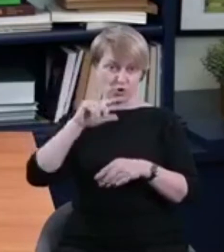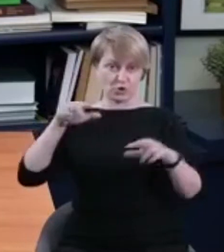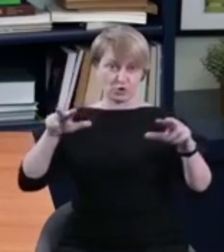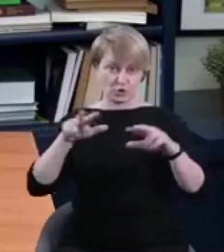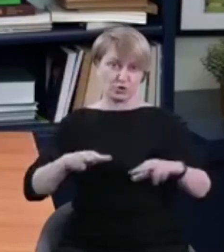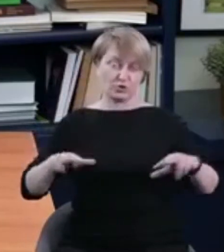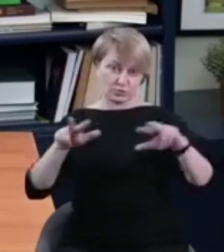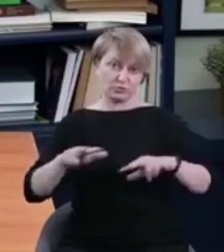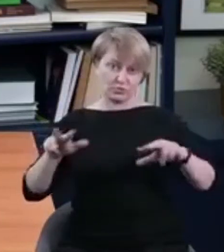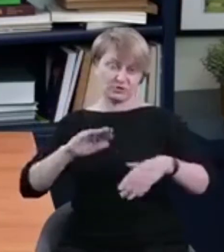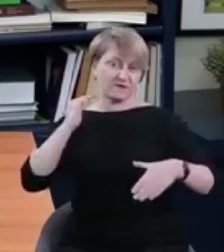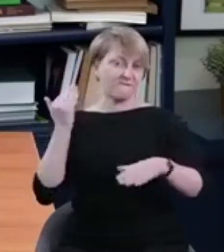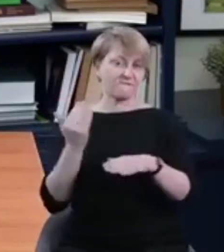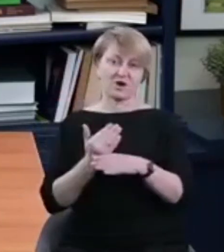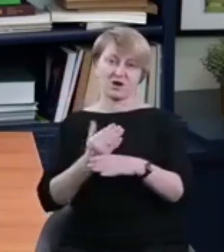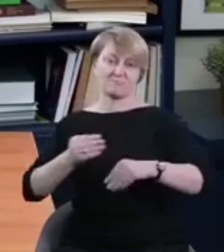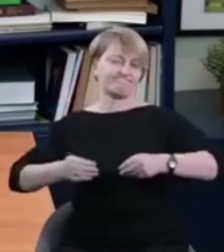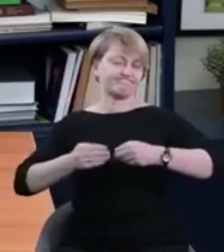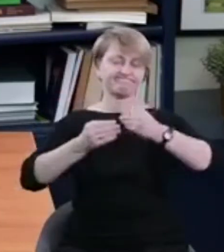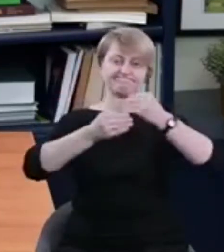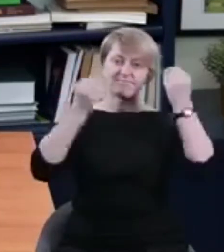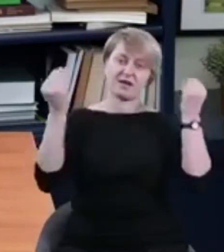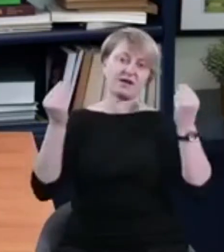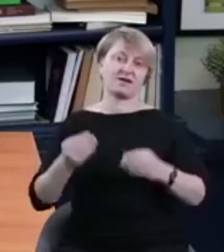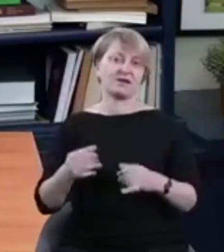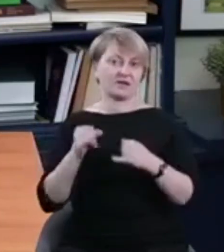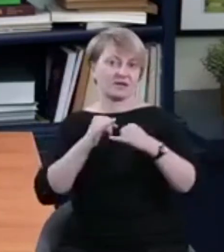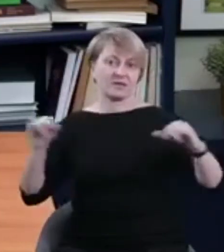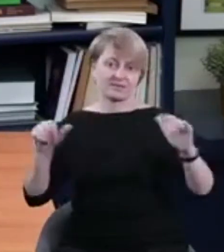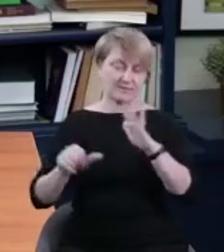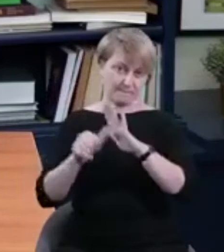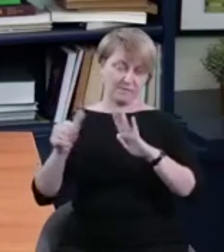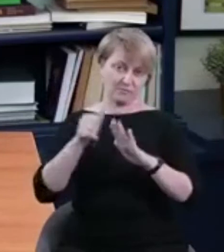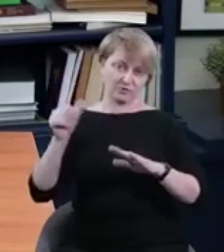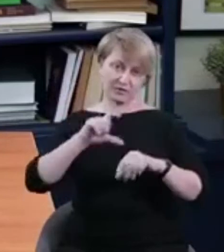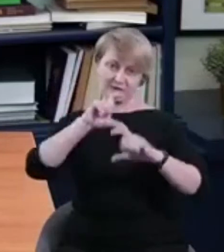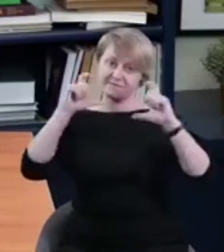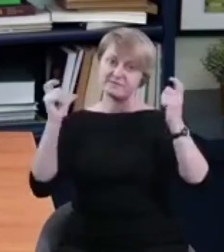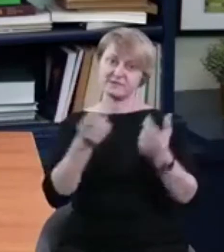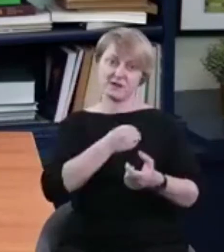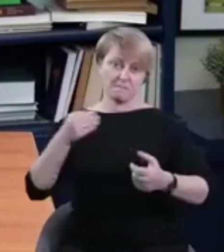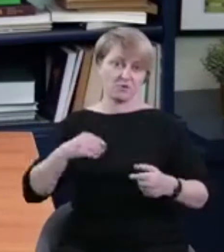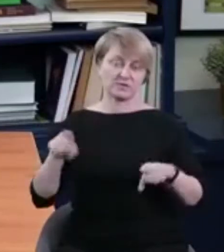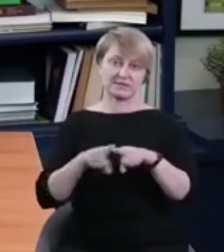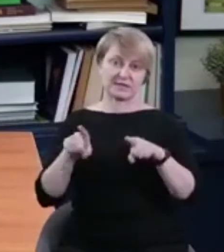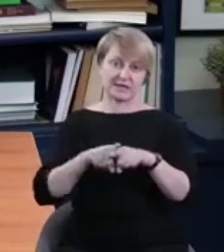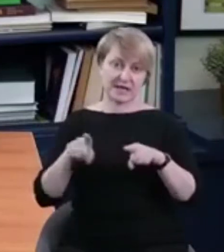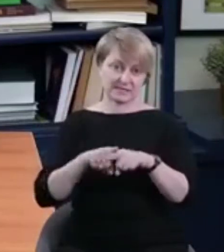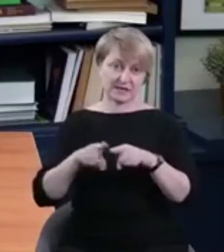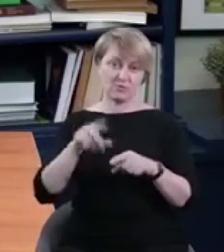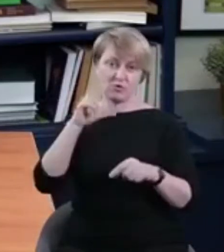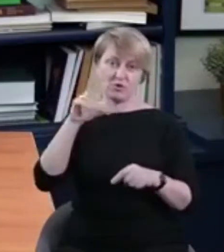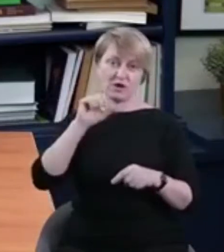robi ogromną karierę w polsce która odbywała już też pomnik kazimierza opolskiego założyciela nadawcy